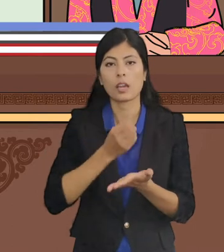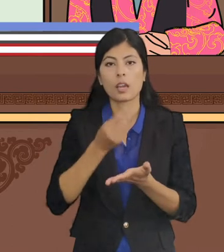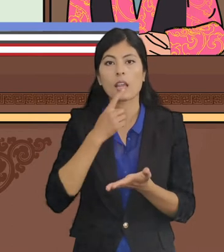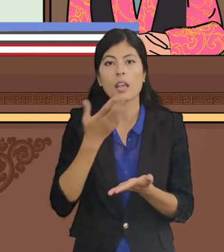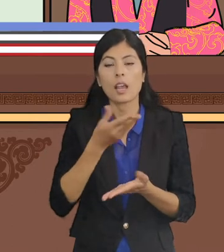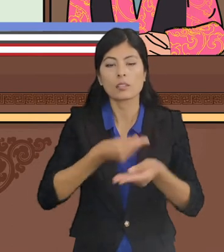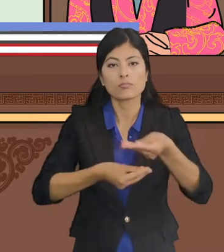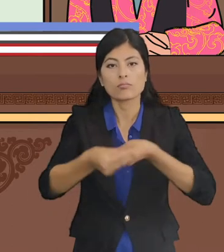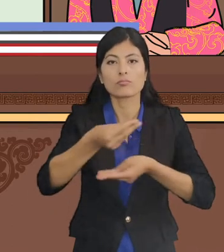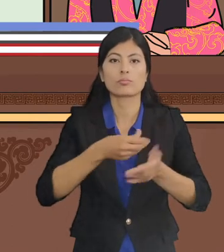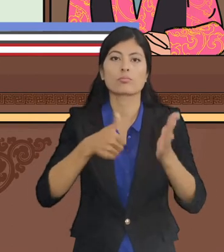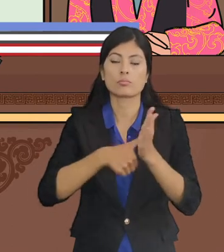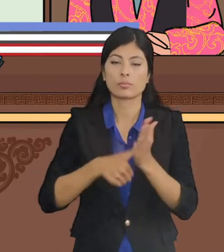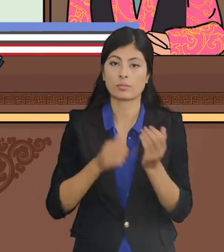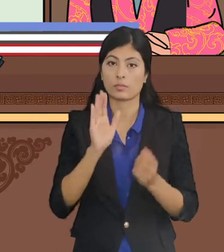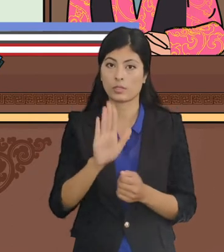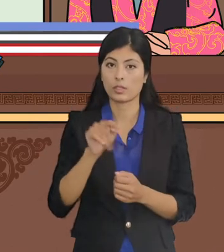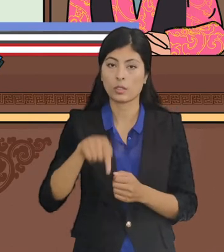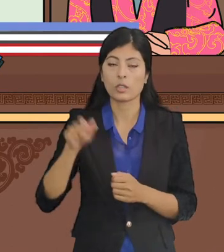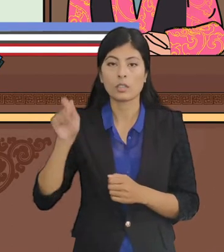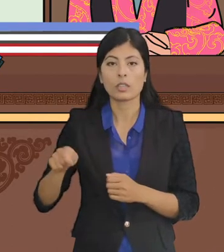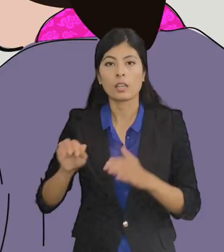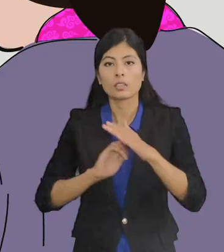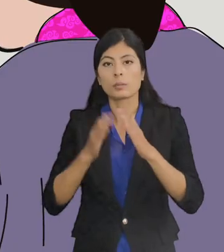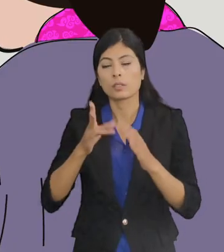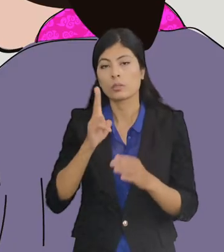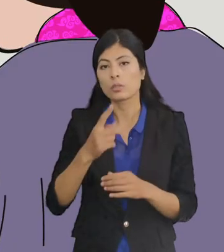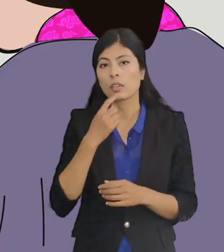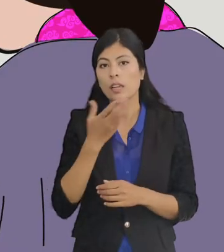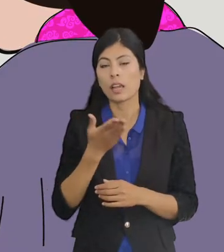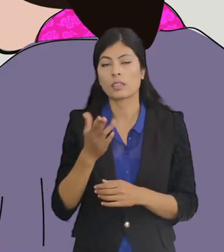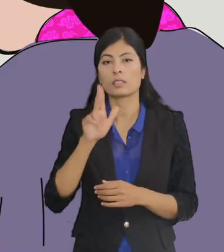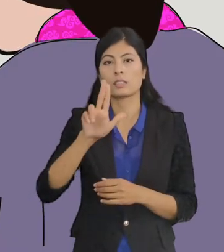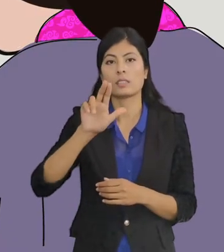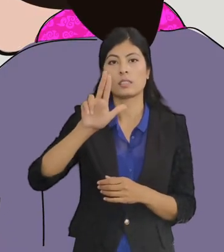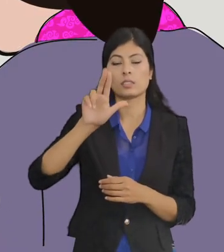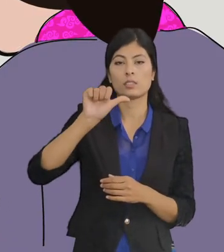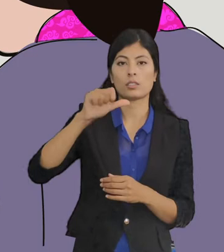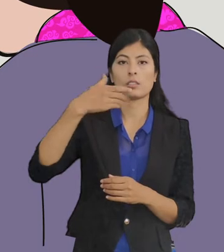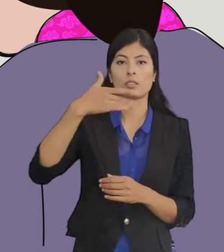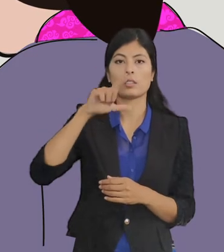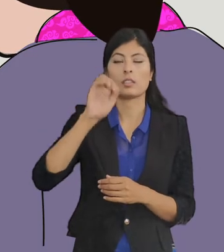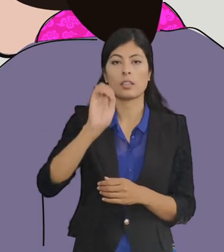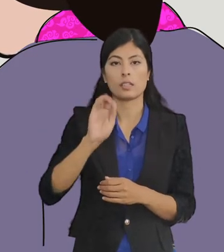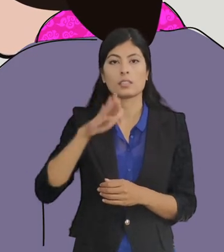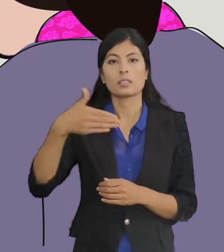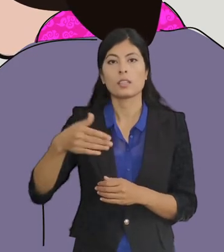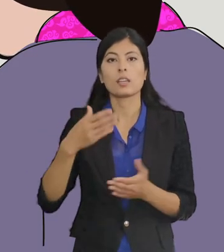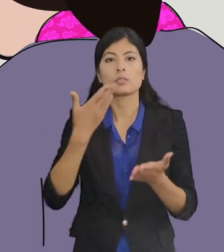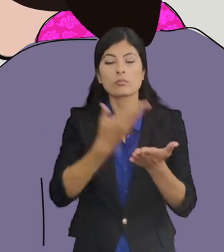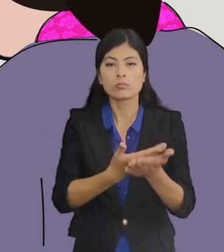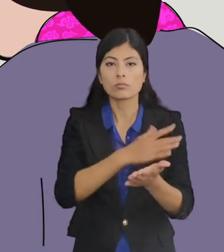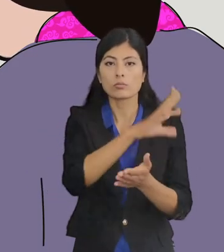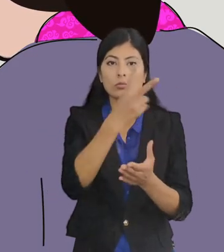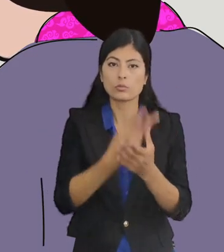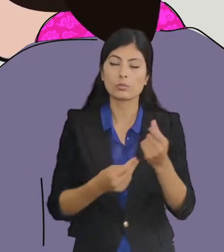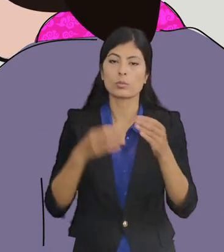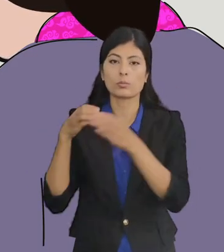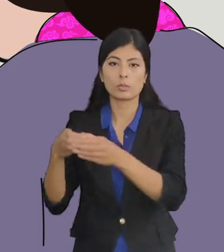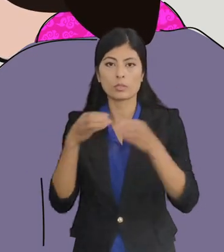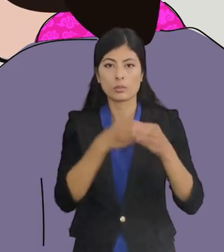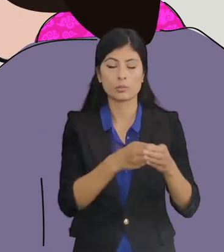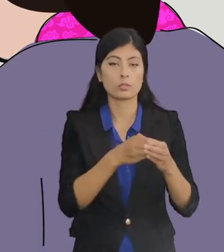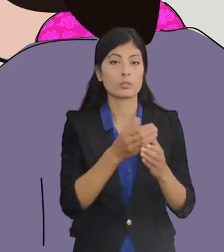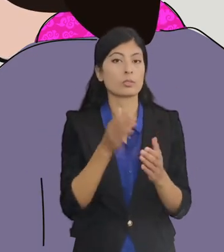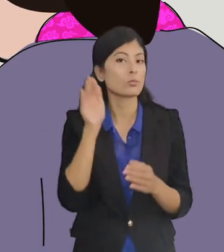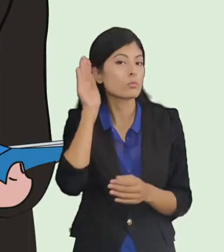हुँदैछ। न्यायिक समितिले उक्त कागज इजलास सहायकलाई इजलासमा उपस्थित दुवै पक्षहरूले सुन्ने गरी